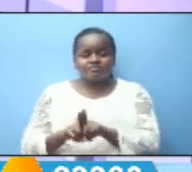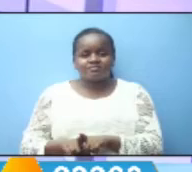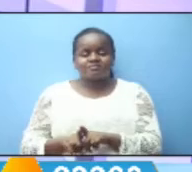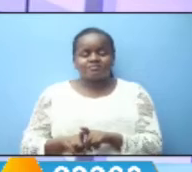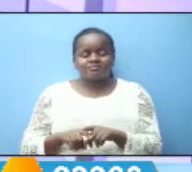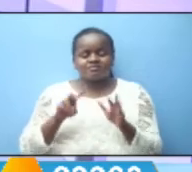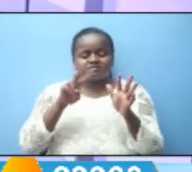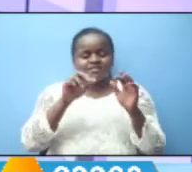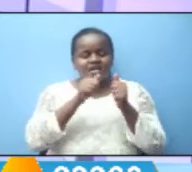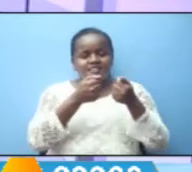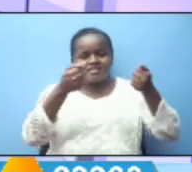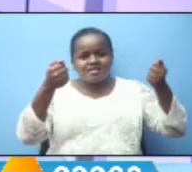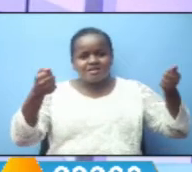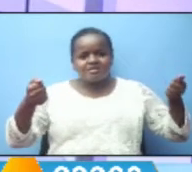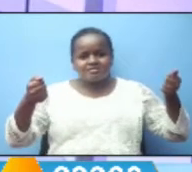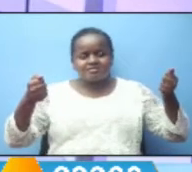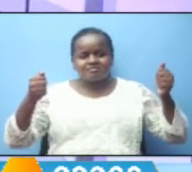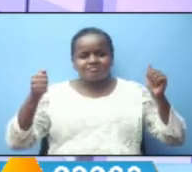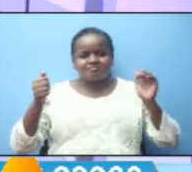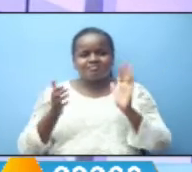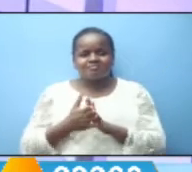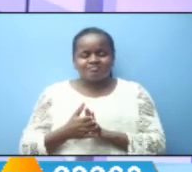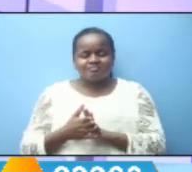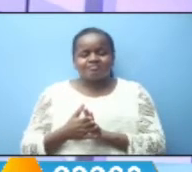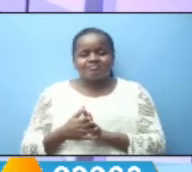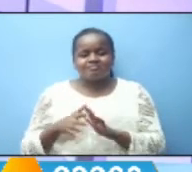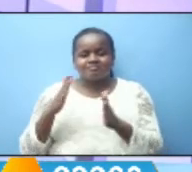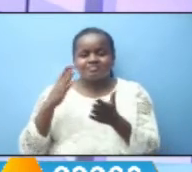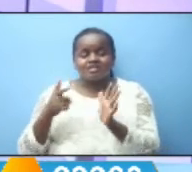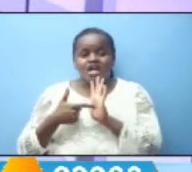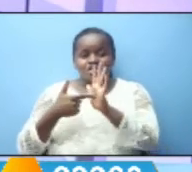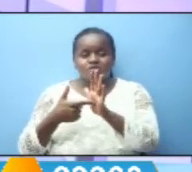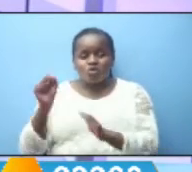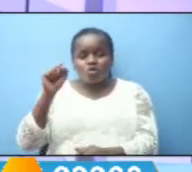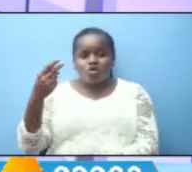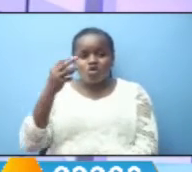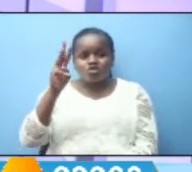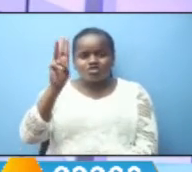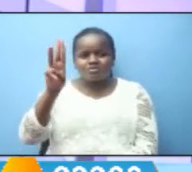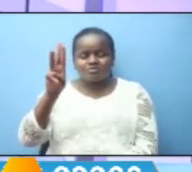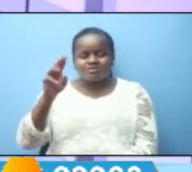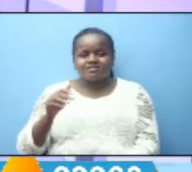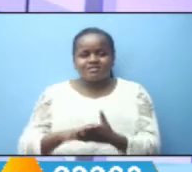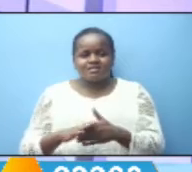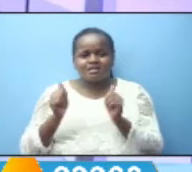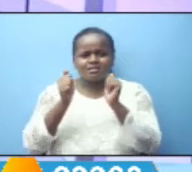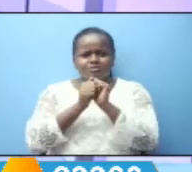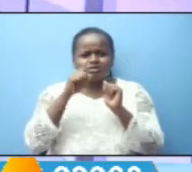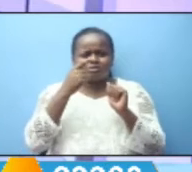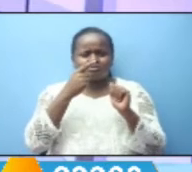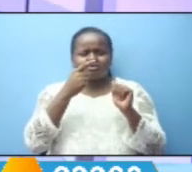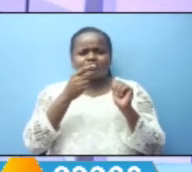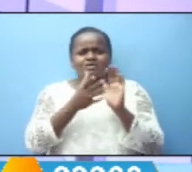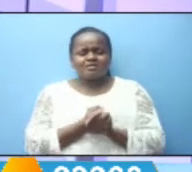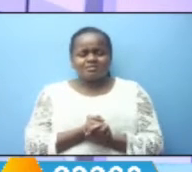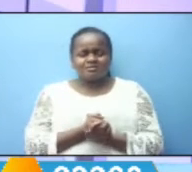tukimuramura magatheti thiini wa tabarira itu yari kiumango-ini tu hamwe na mundu witwo Wambugu wa Gicuki ndikiuma ndiwika mohoro-ini